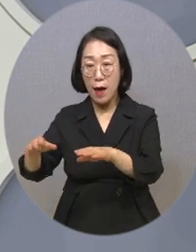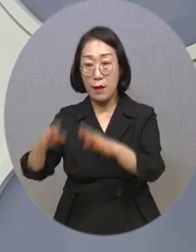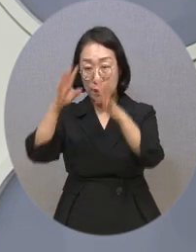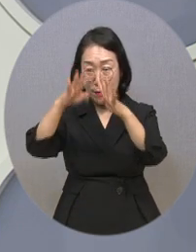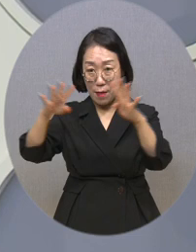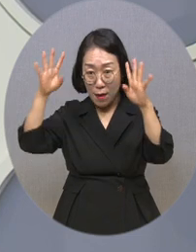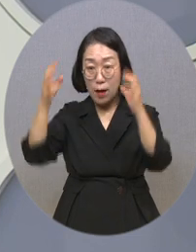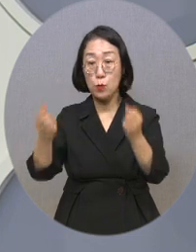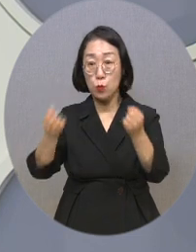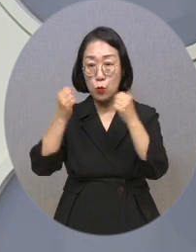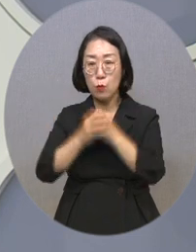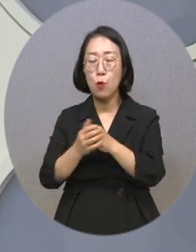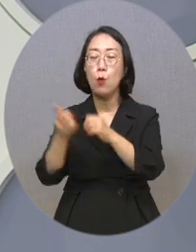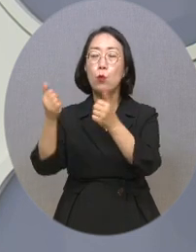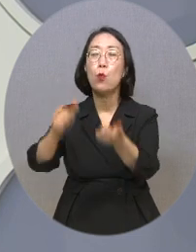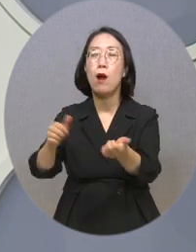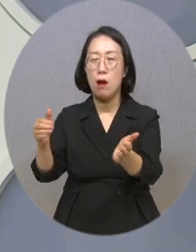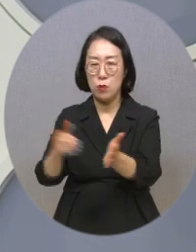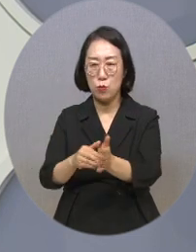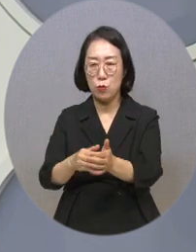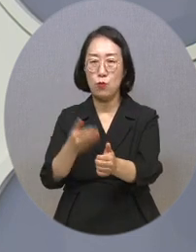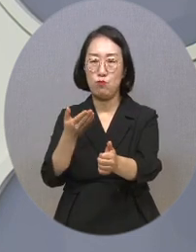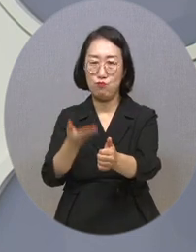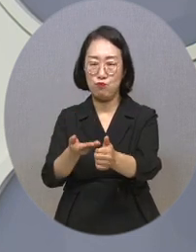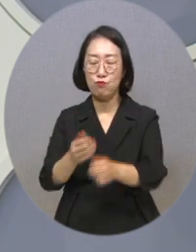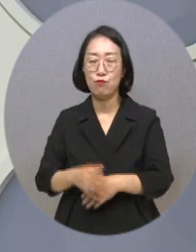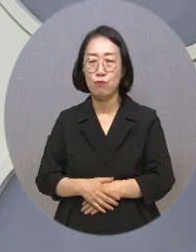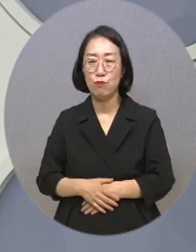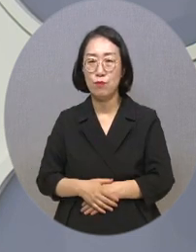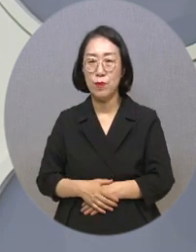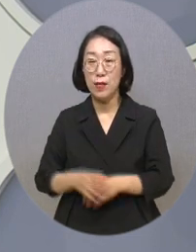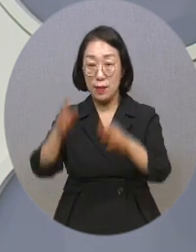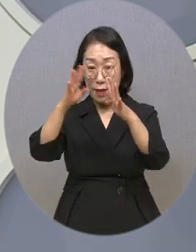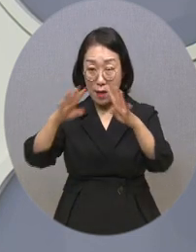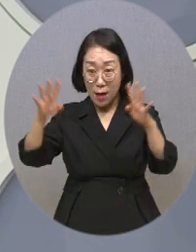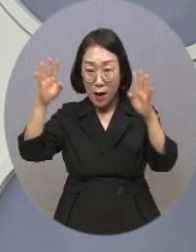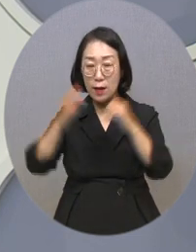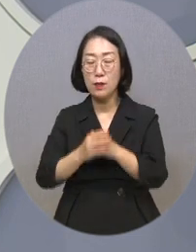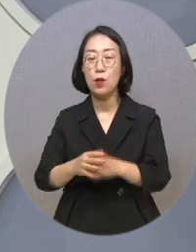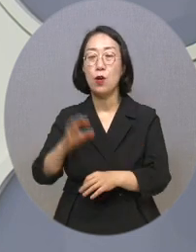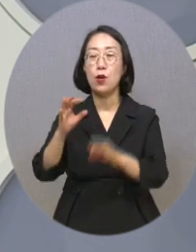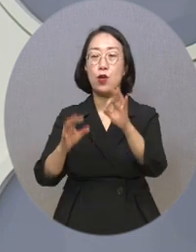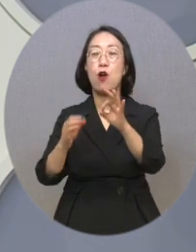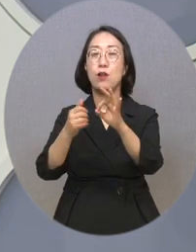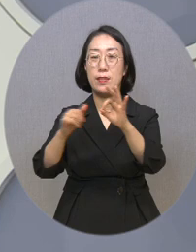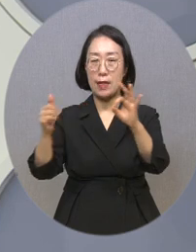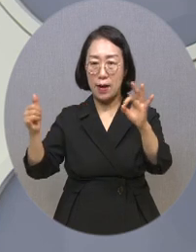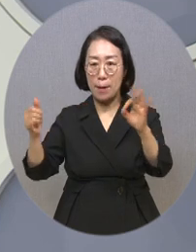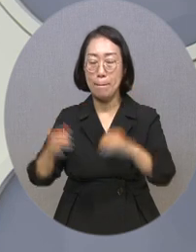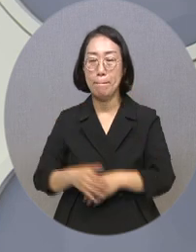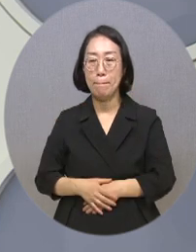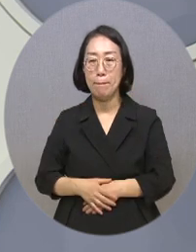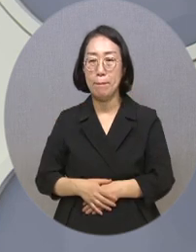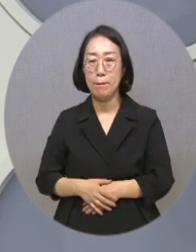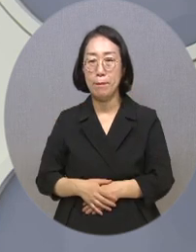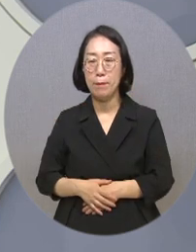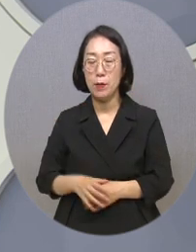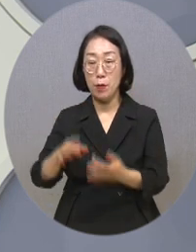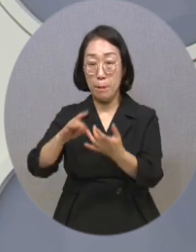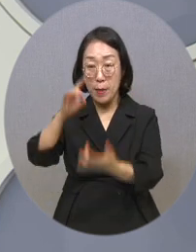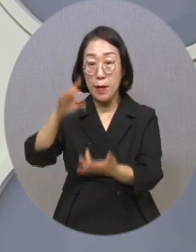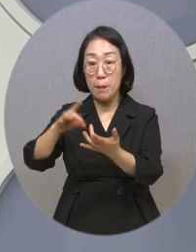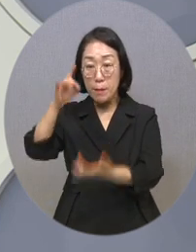이제 돌아가셨는데 그래서 해양대학교에 의뢰를 해서 한 10명 정도를 그 해양대학교에서 선정해